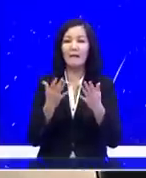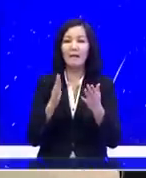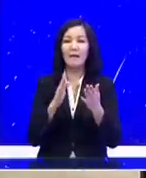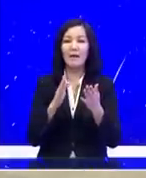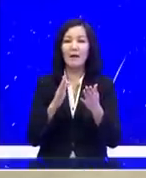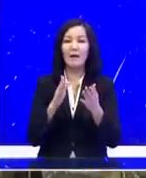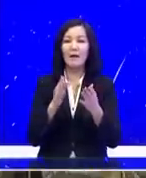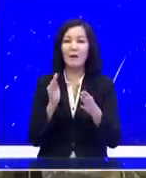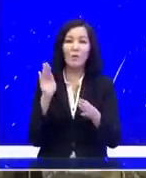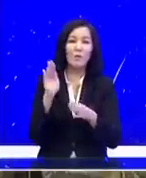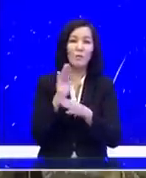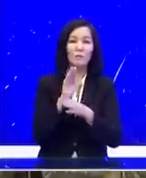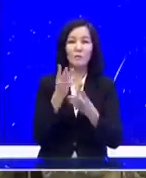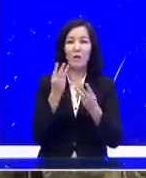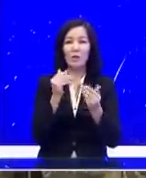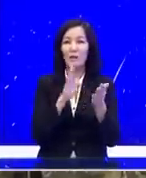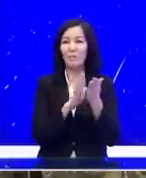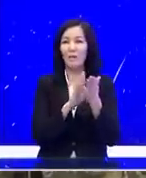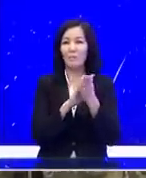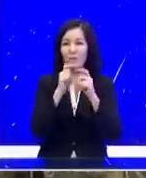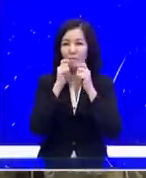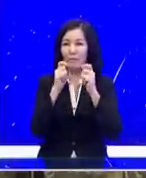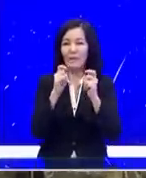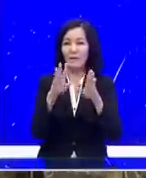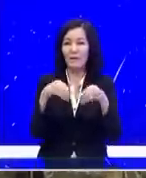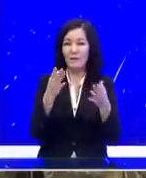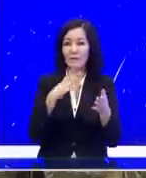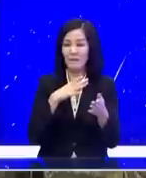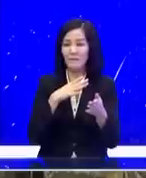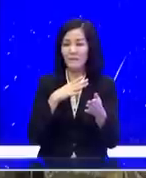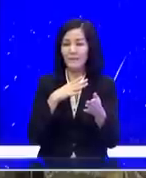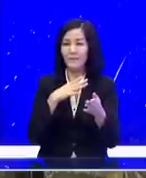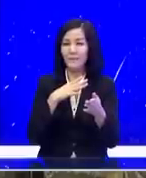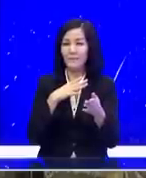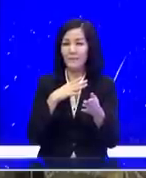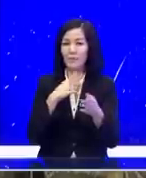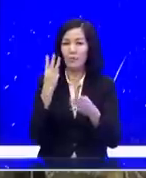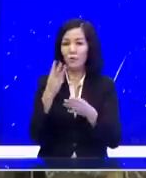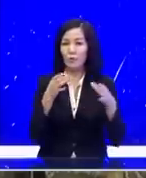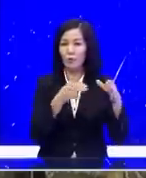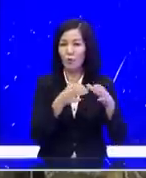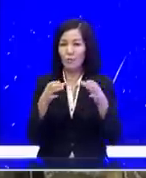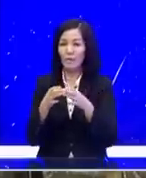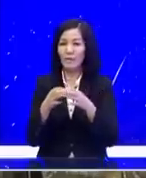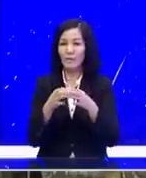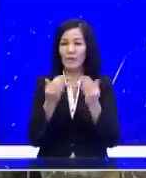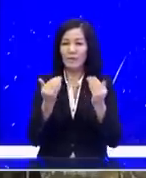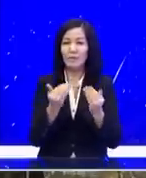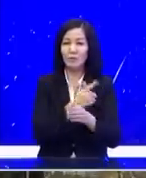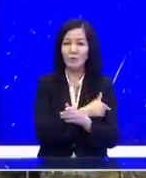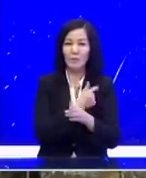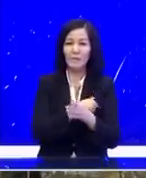етілді ме? Құрметті Қасым Жомарт, сіздің жарлығыңызға сәйкес премиямен алғашқы 3 категория, бұлар стационарда жұмыс жасап